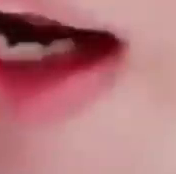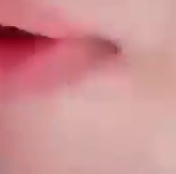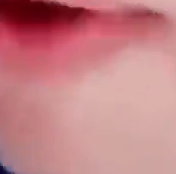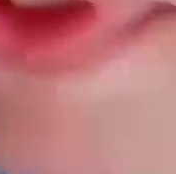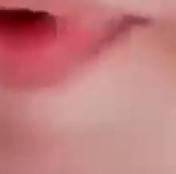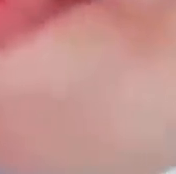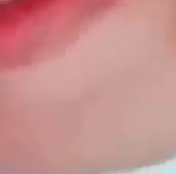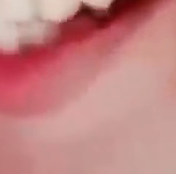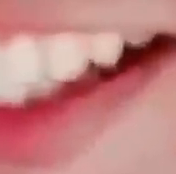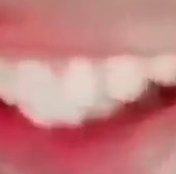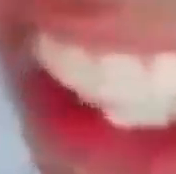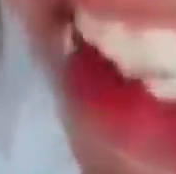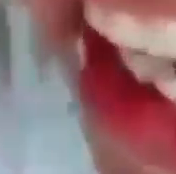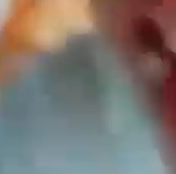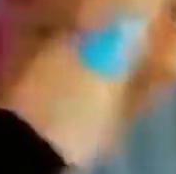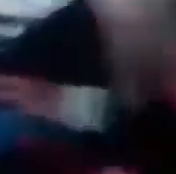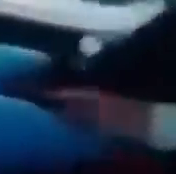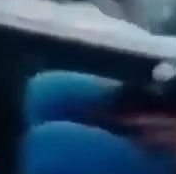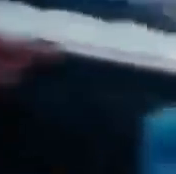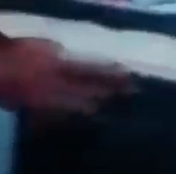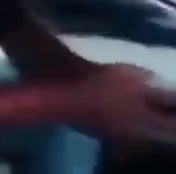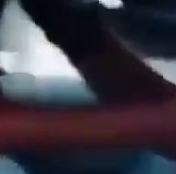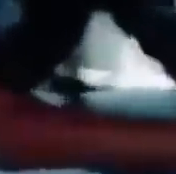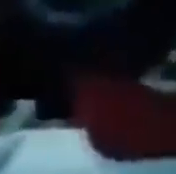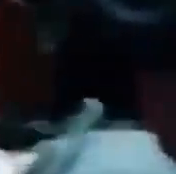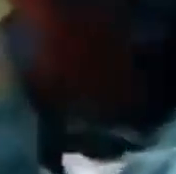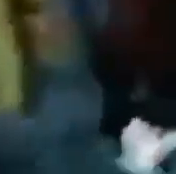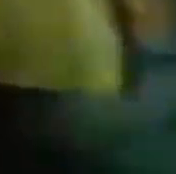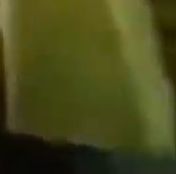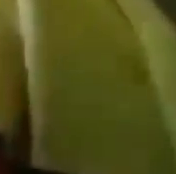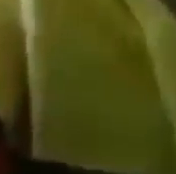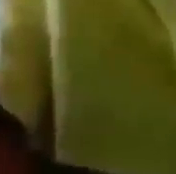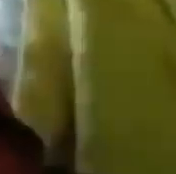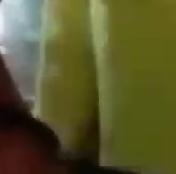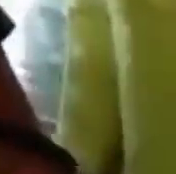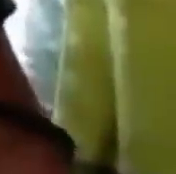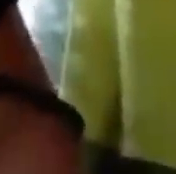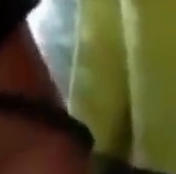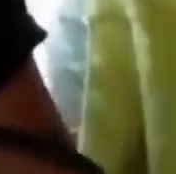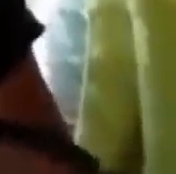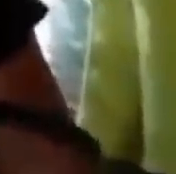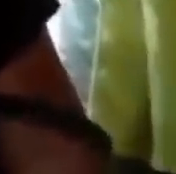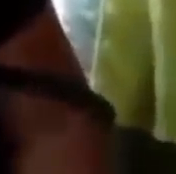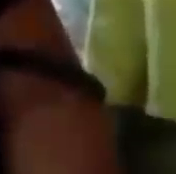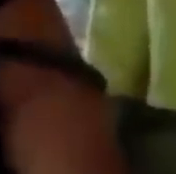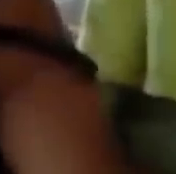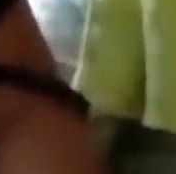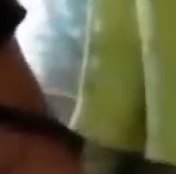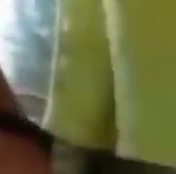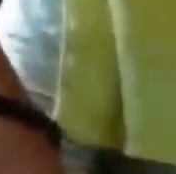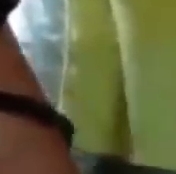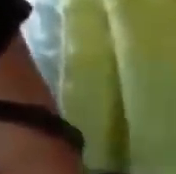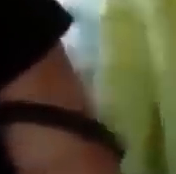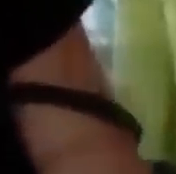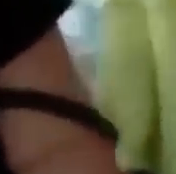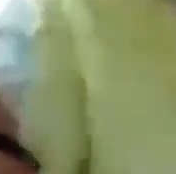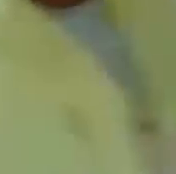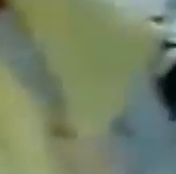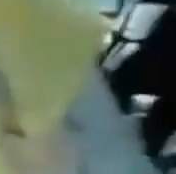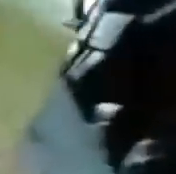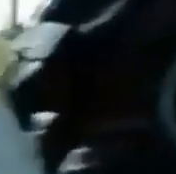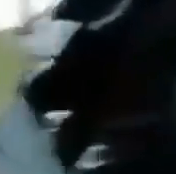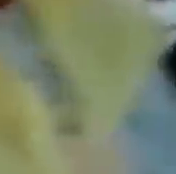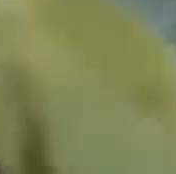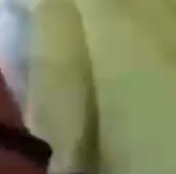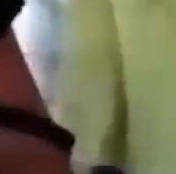naipasa na po namin lahat ng mga requirements namin doon sa Provincial Department of Health dito sa Cabanatuan. Pinadala po nila sa Pampanga, doon po